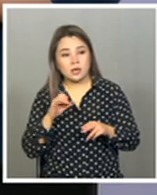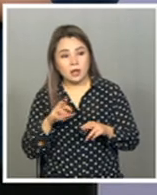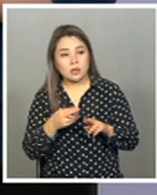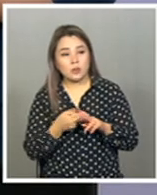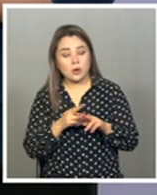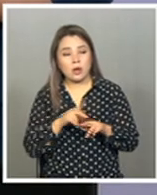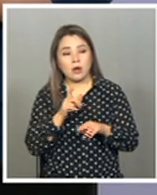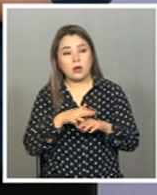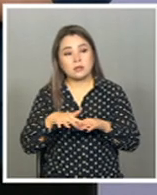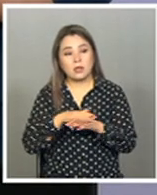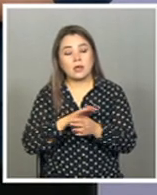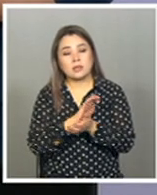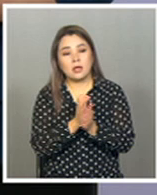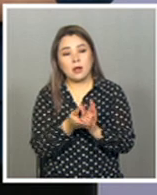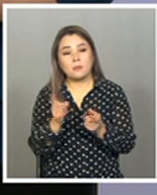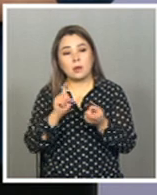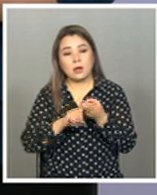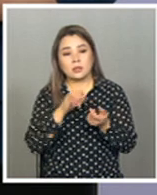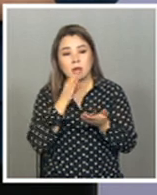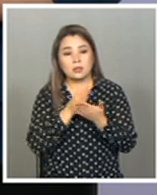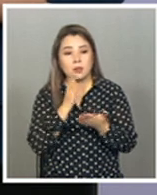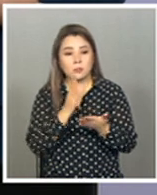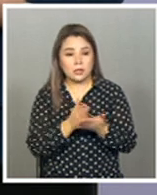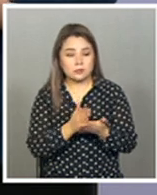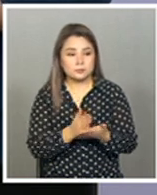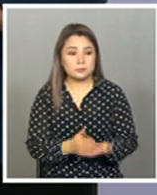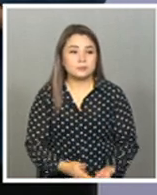халықтармен тығыз байланыс орната бастады.